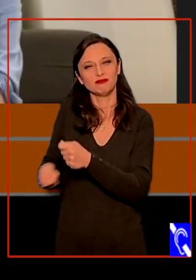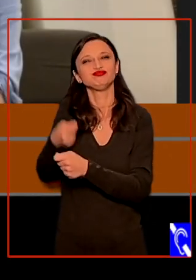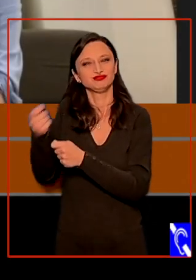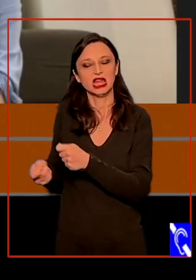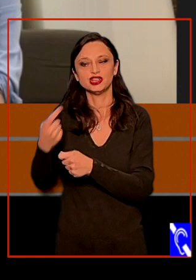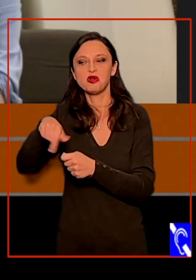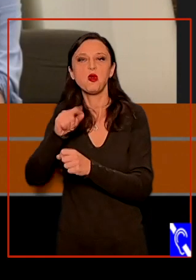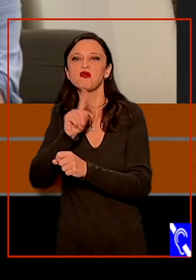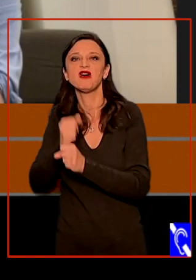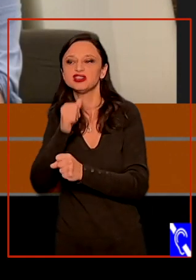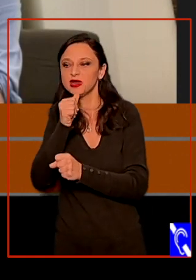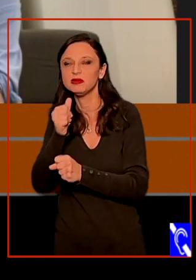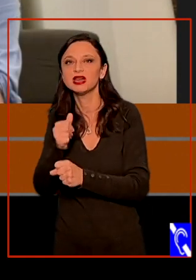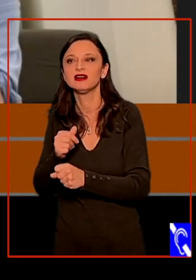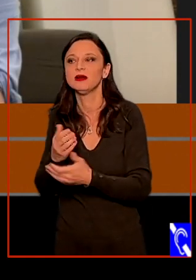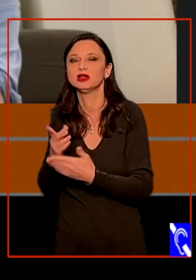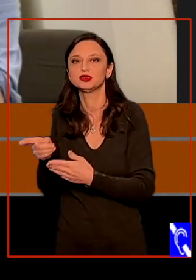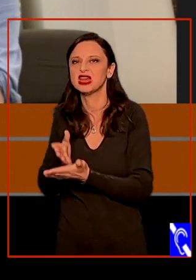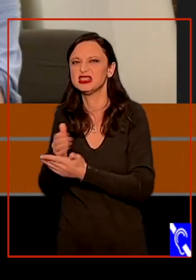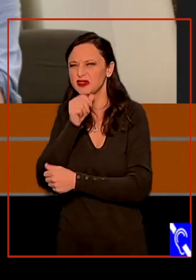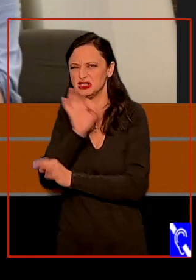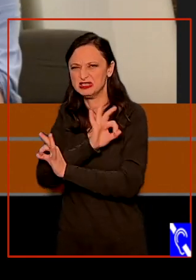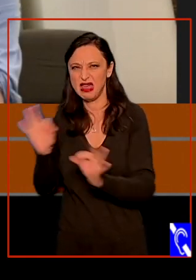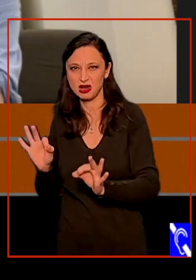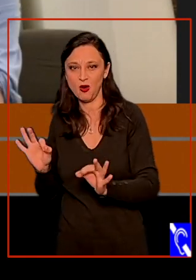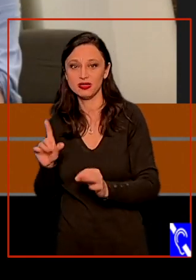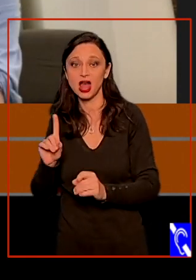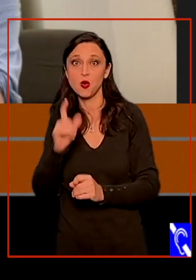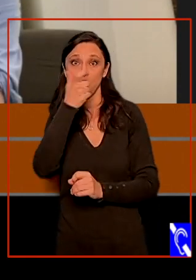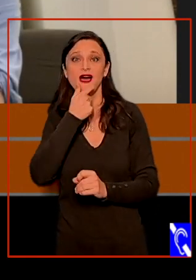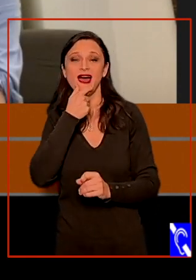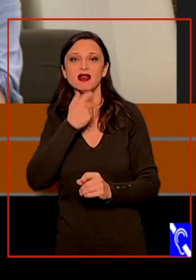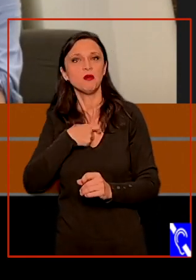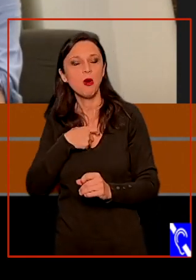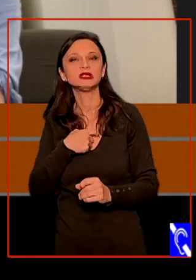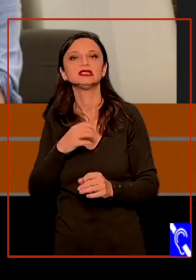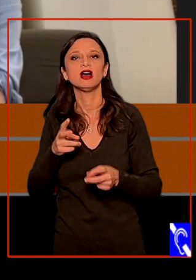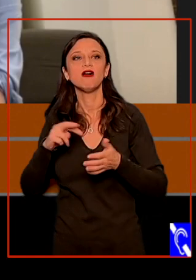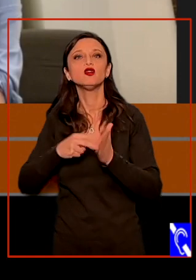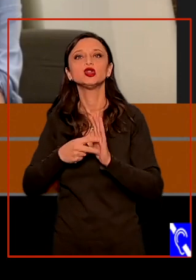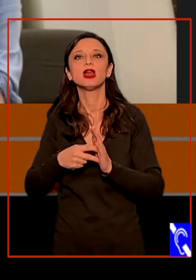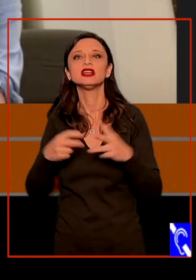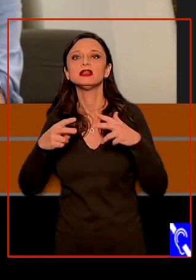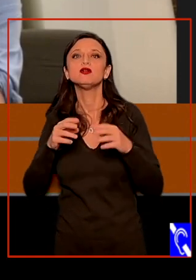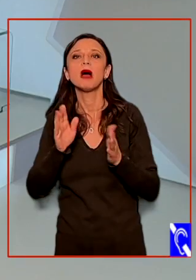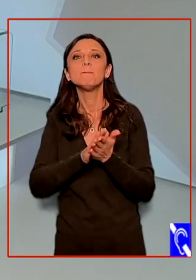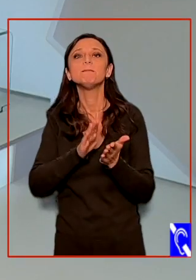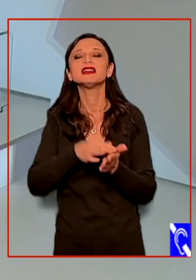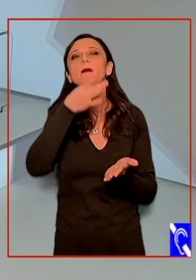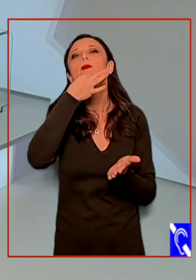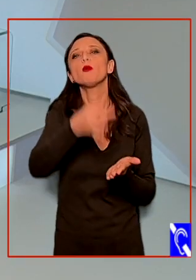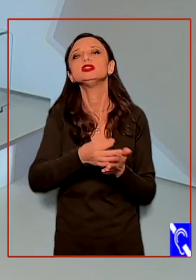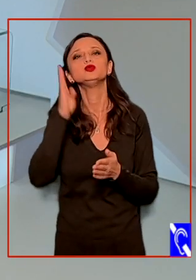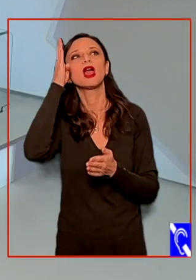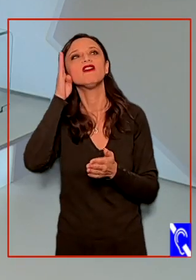cont. Noi nu facem absolut nimic, dar noi timp de un an de zile funcționăm doar pe promisiunea aia pe care am făcut-o. Sunt